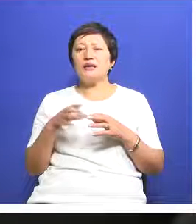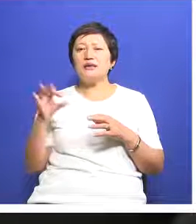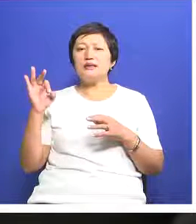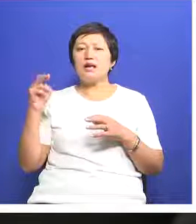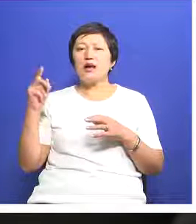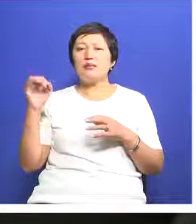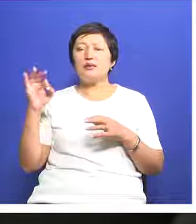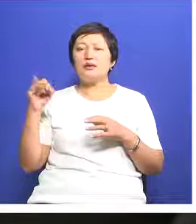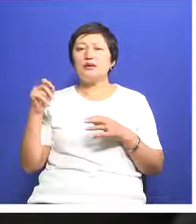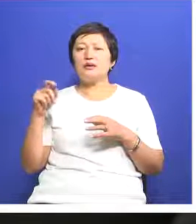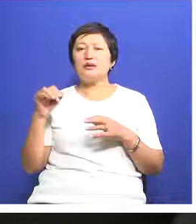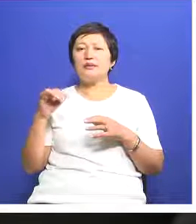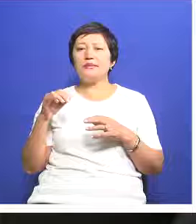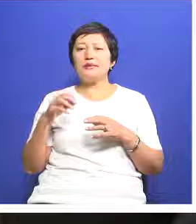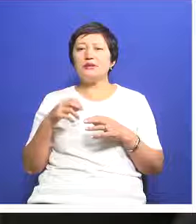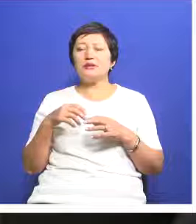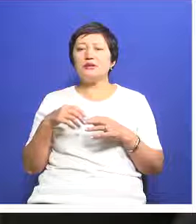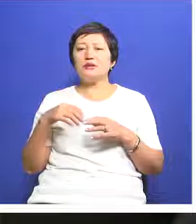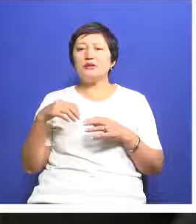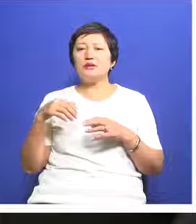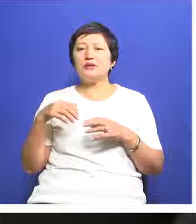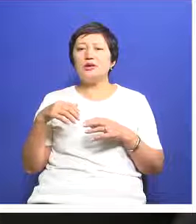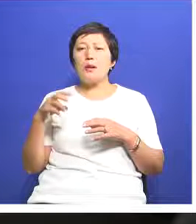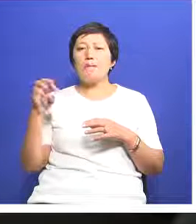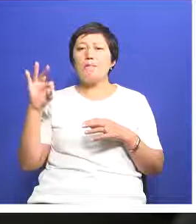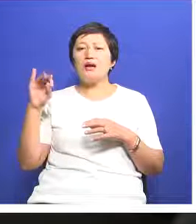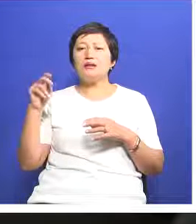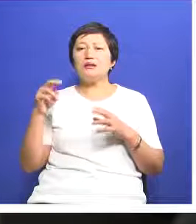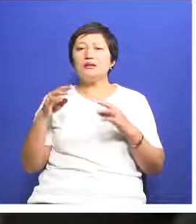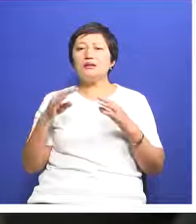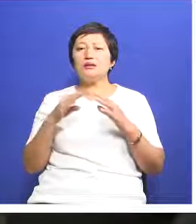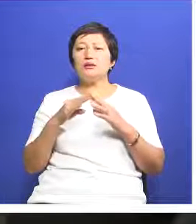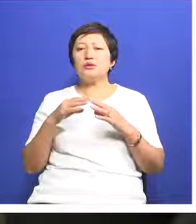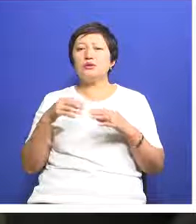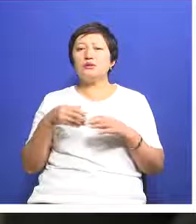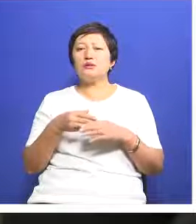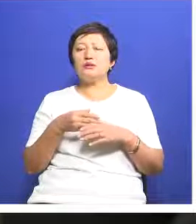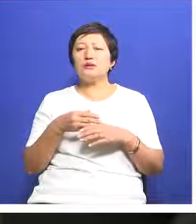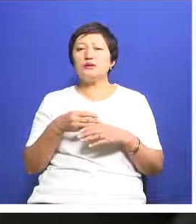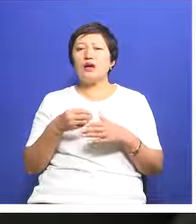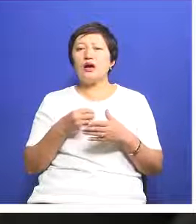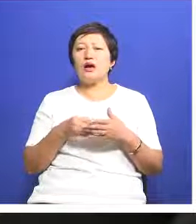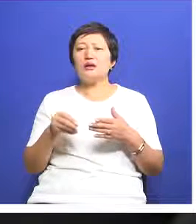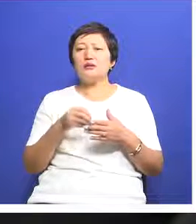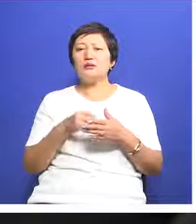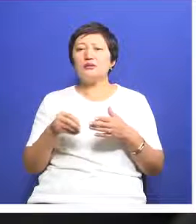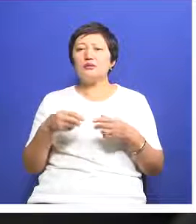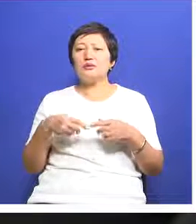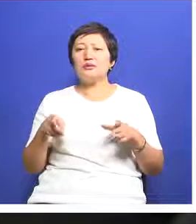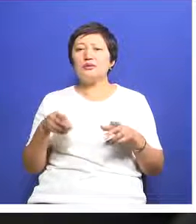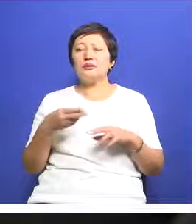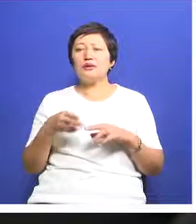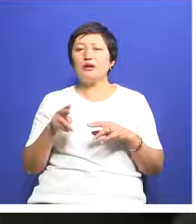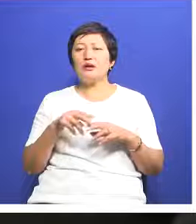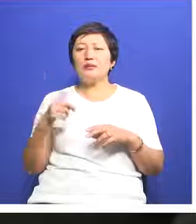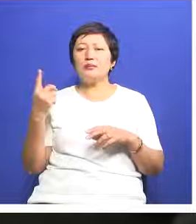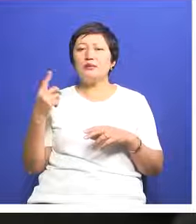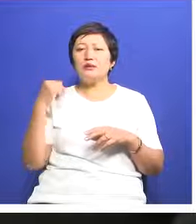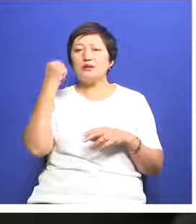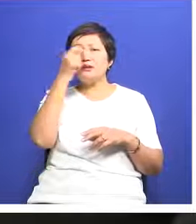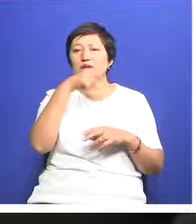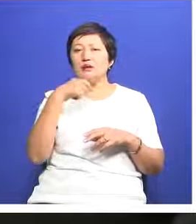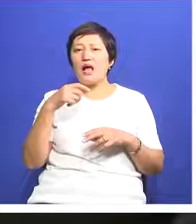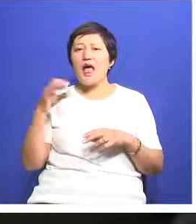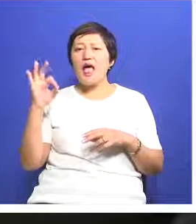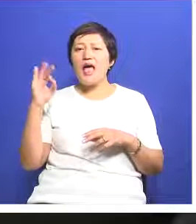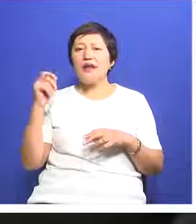bizde. Sonu medeniyet yığılsak da oğan akşa bölünüp o bir yıl boldu sonuna